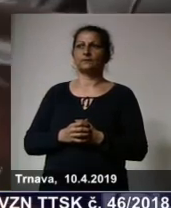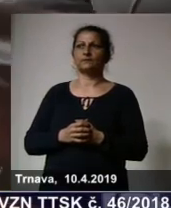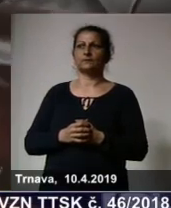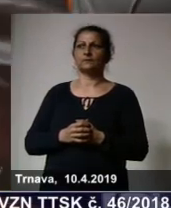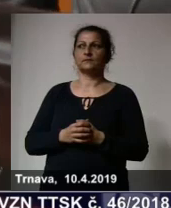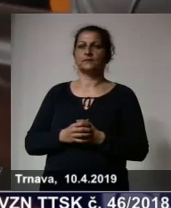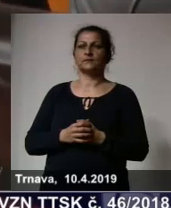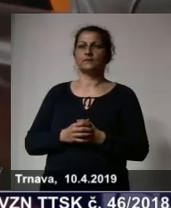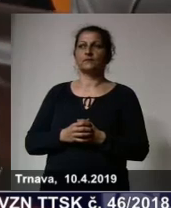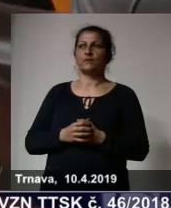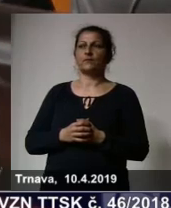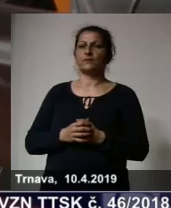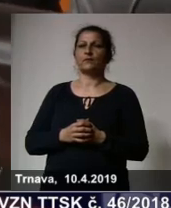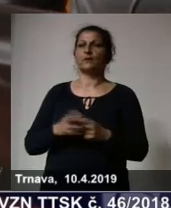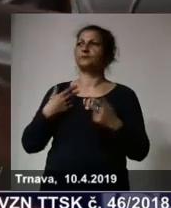Môžeme.